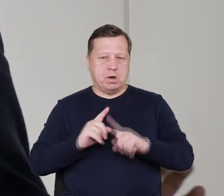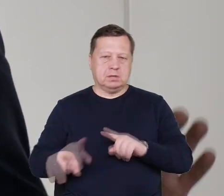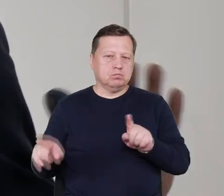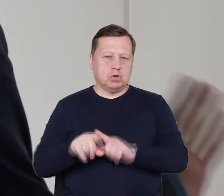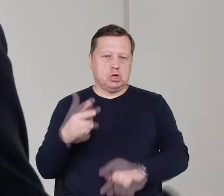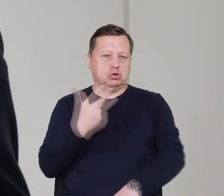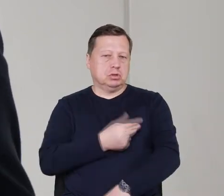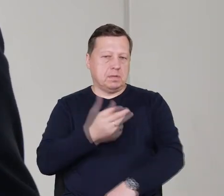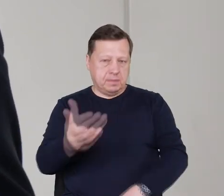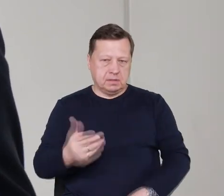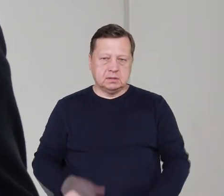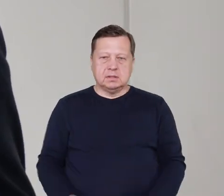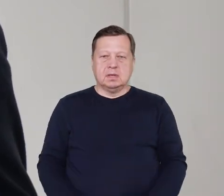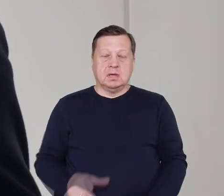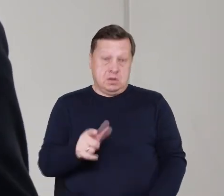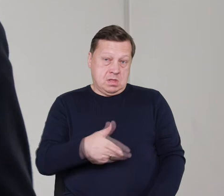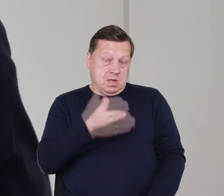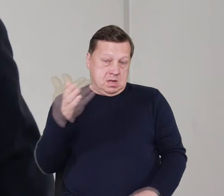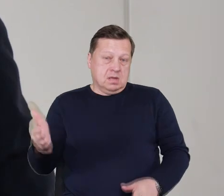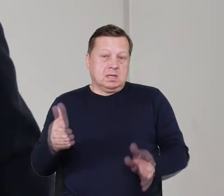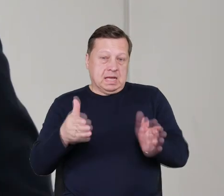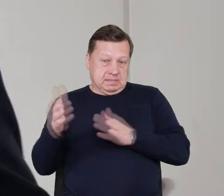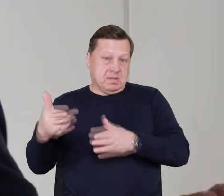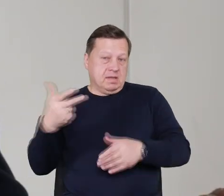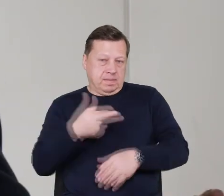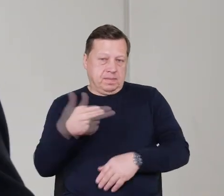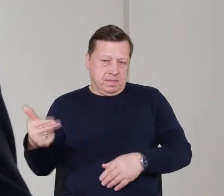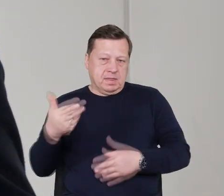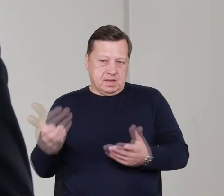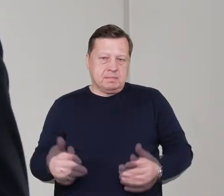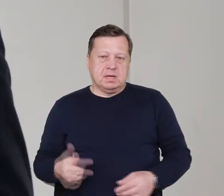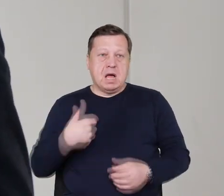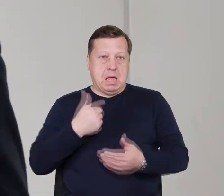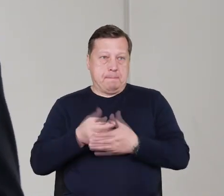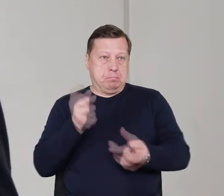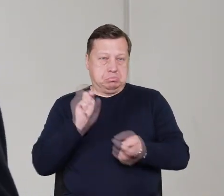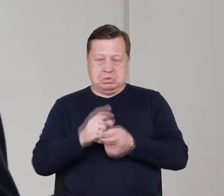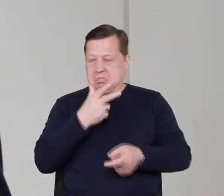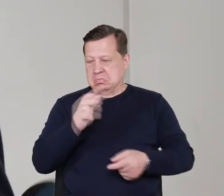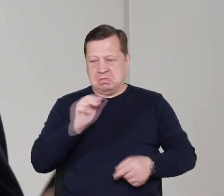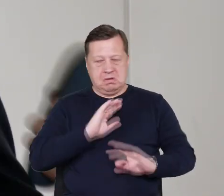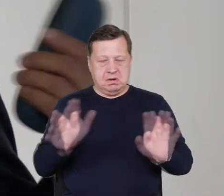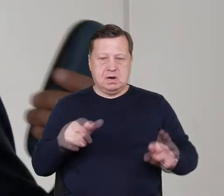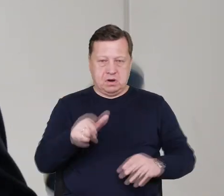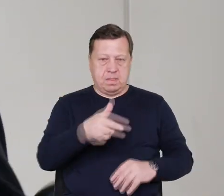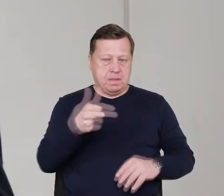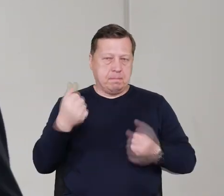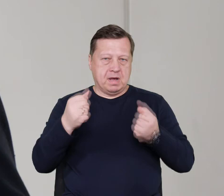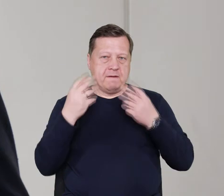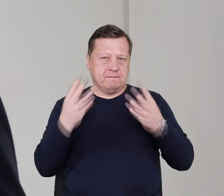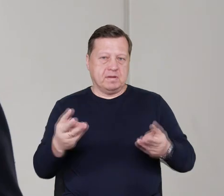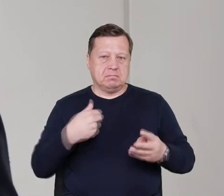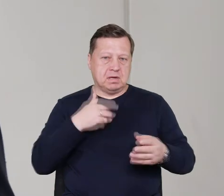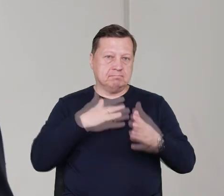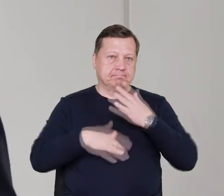szczepieniami co by mogło być następnym tematem tak to nie jest tak tylko że jedna opcja jest przeciwna także to jest bardzo ważny temat jeszcze ten temat W